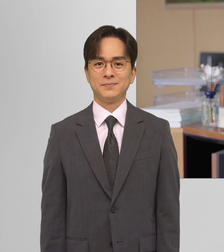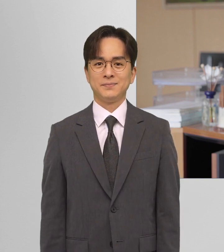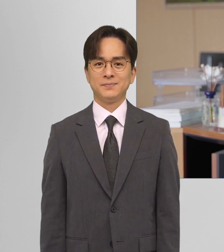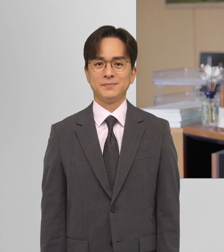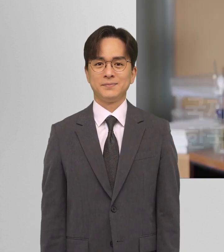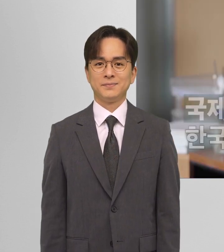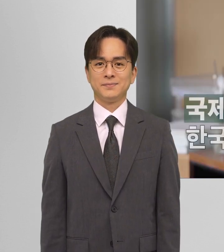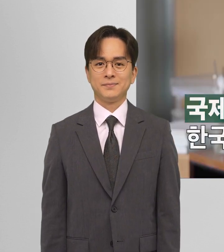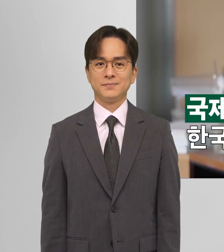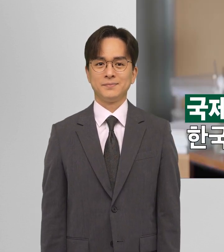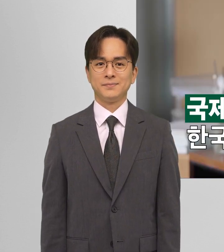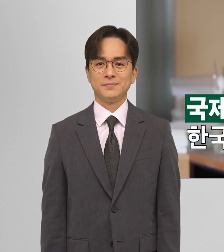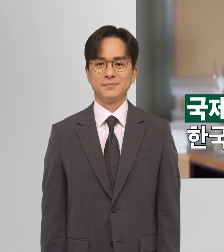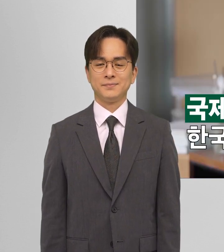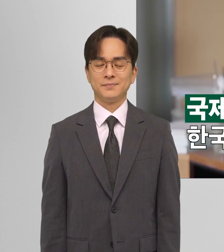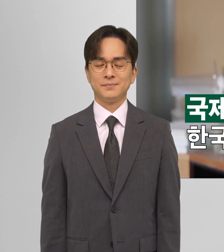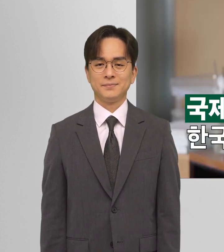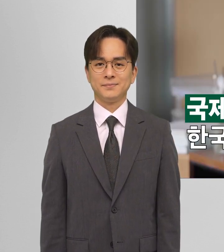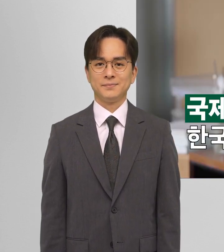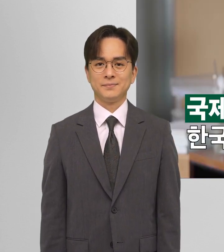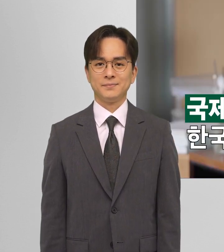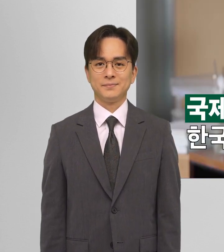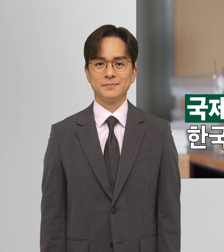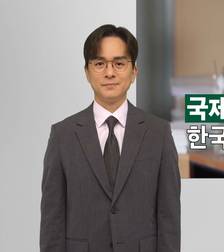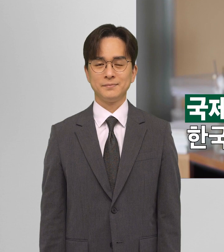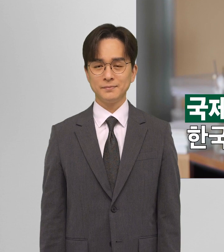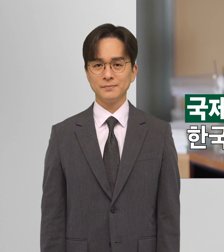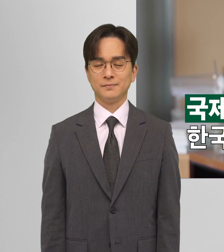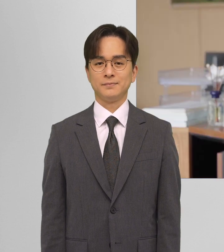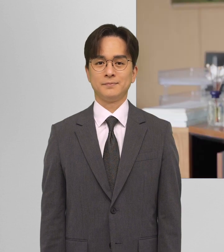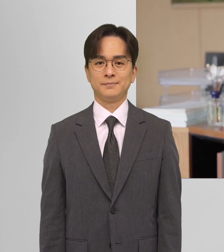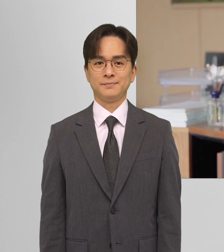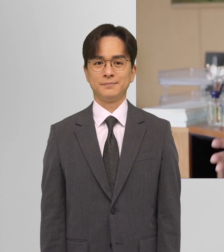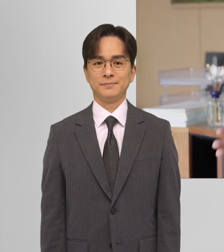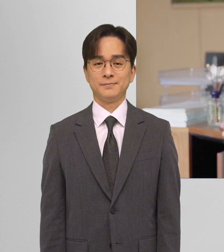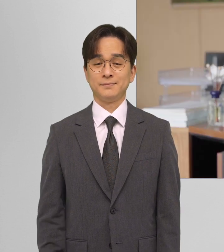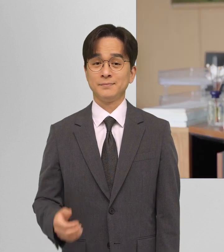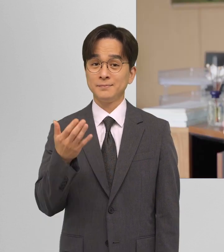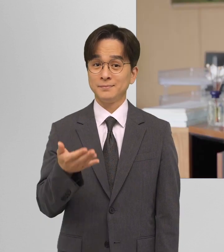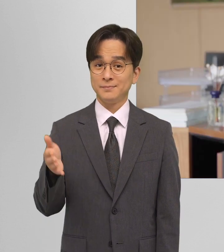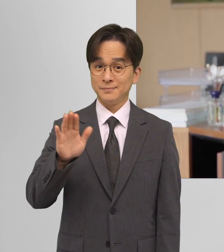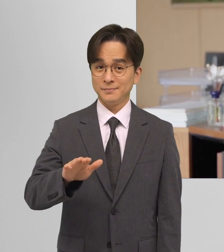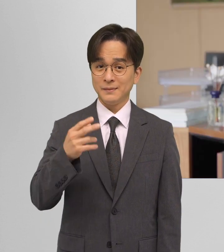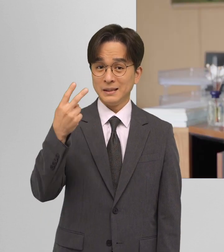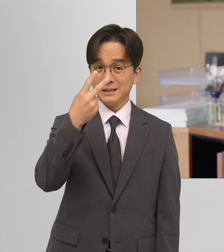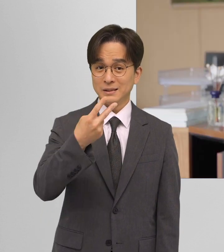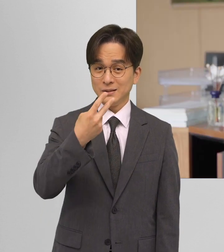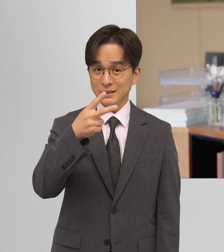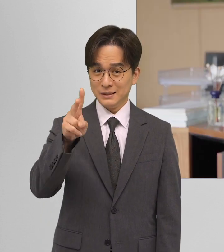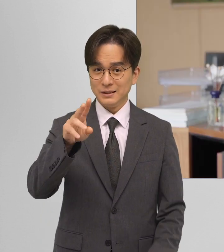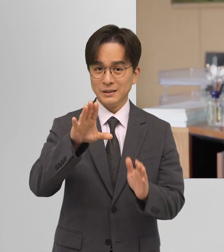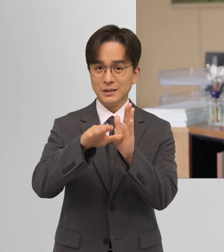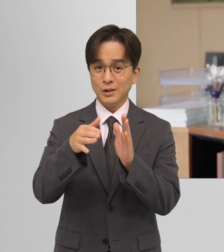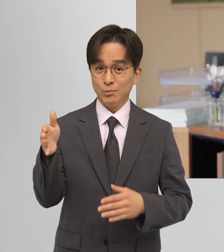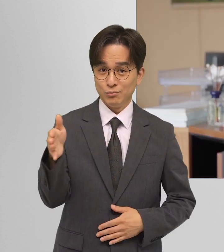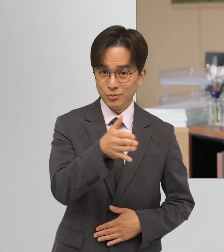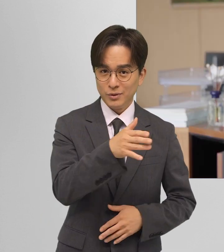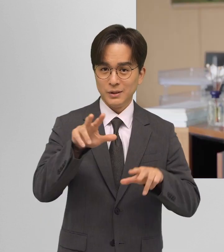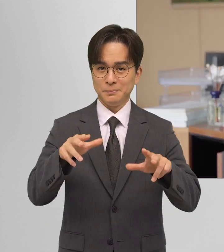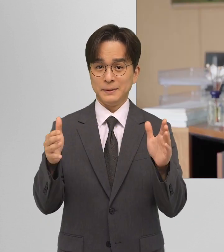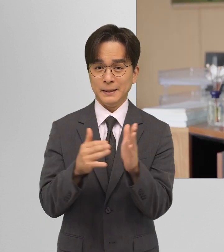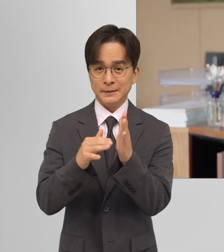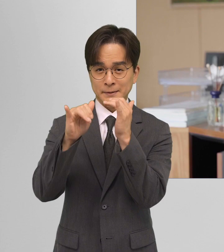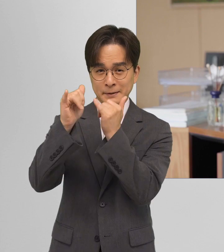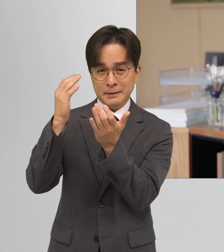나올 정도로 입상을 굉장히 많이 하고 있는 상황입니다. 어느 콩쿠르를 집어넣느냐에 따라 또 보는 거에